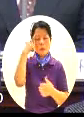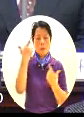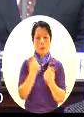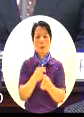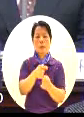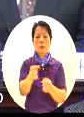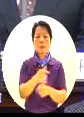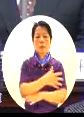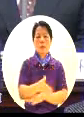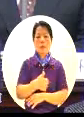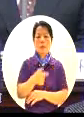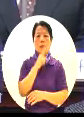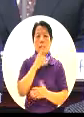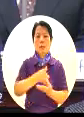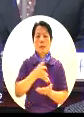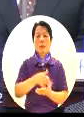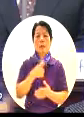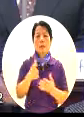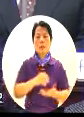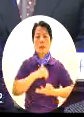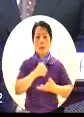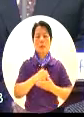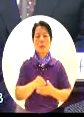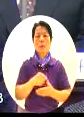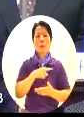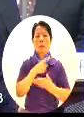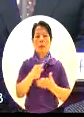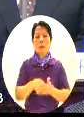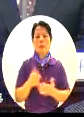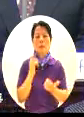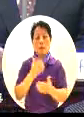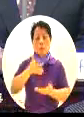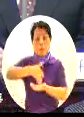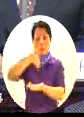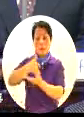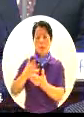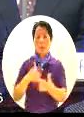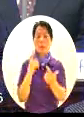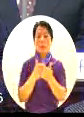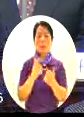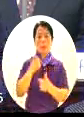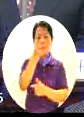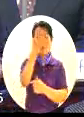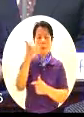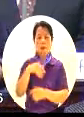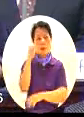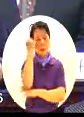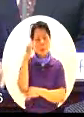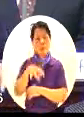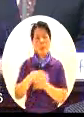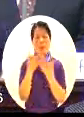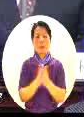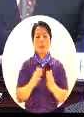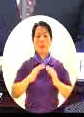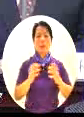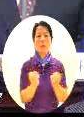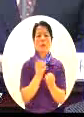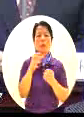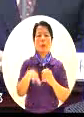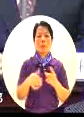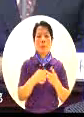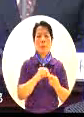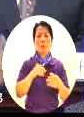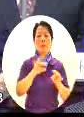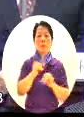市政议员所说，建立青年的合宜住宅。现在都发局、地震局，我们在寻